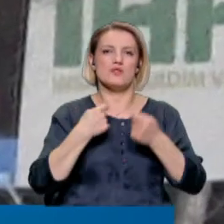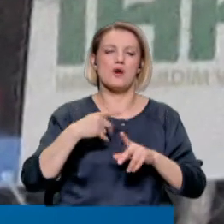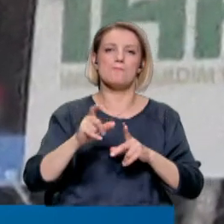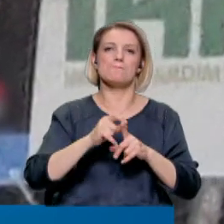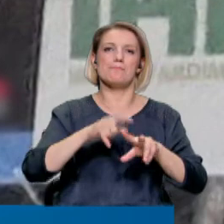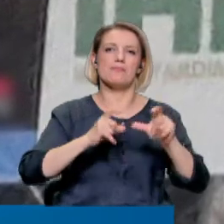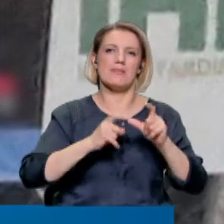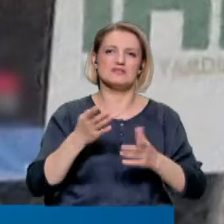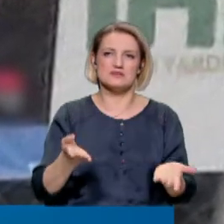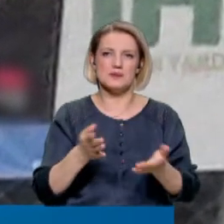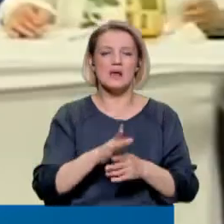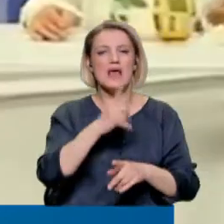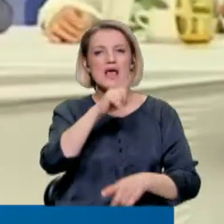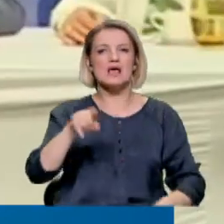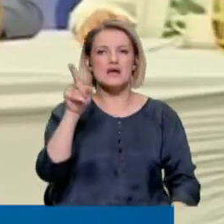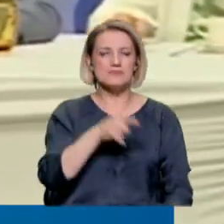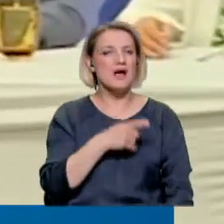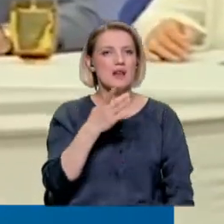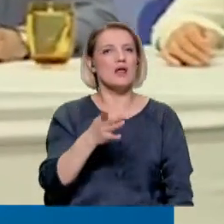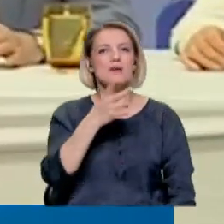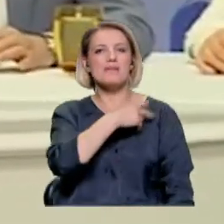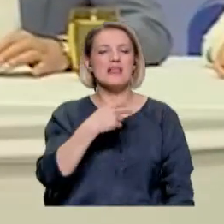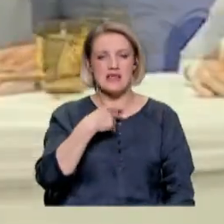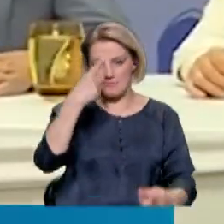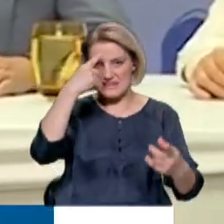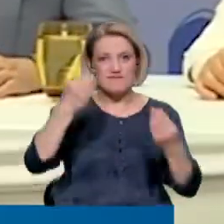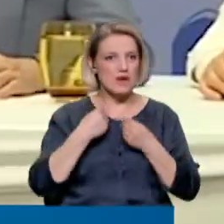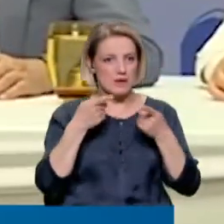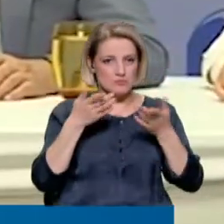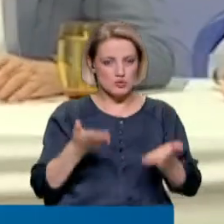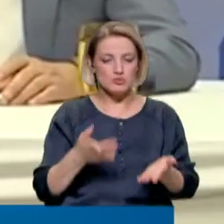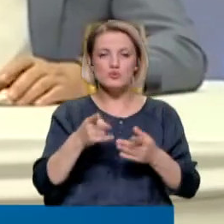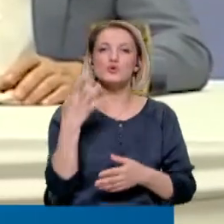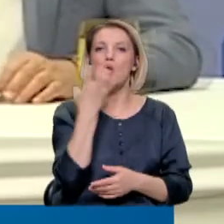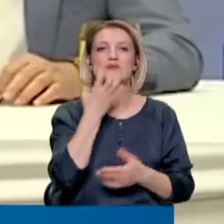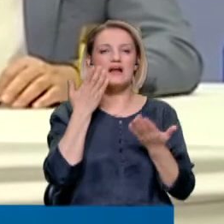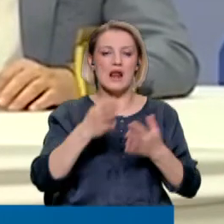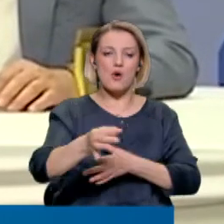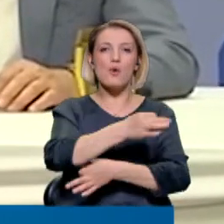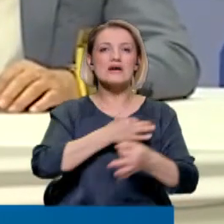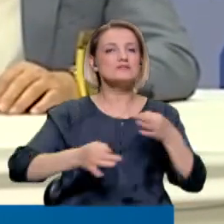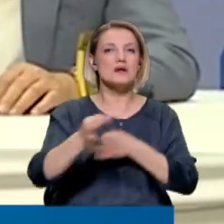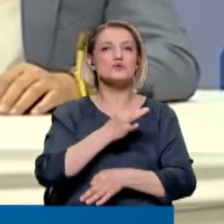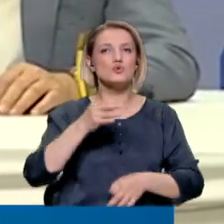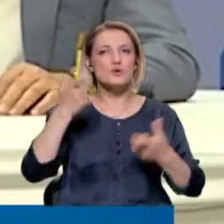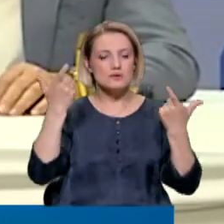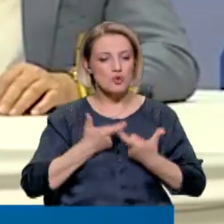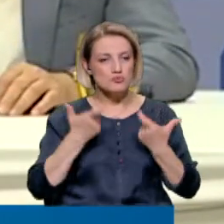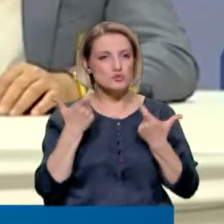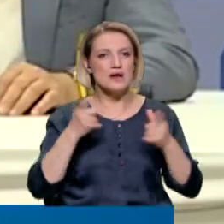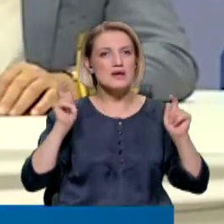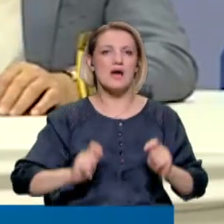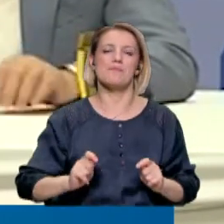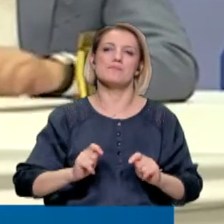edilen konserlerle ilgili bize belediyelerden Ya ben bilgi şudur bu konserlerin organizatörlerin geldi